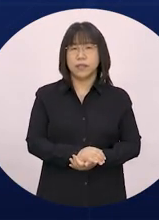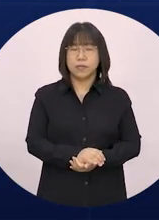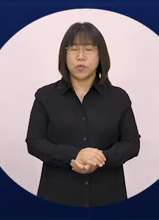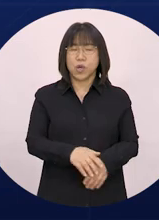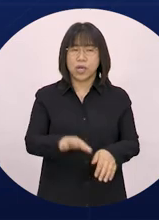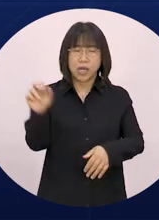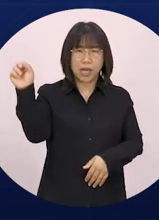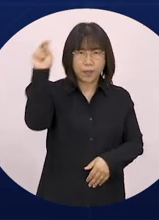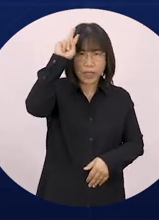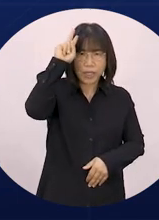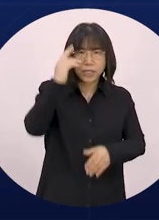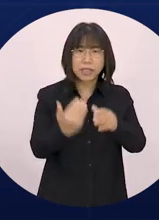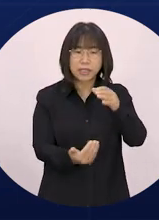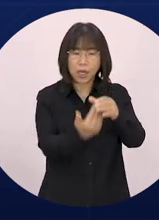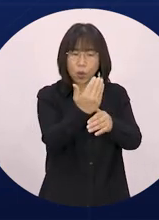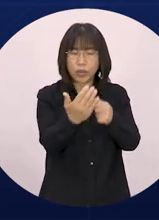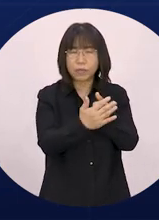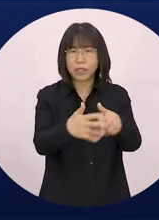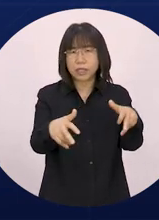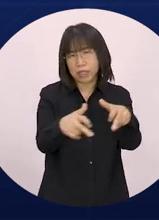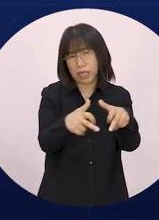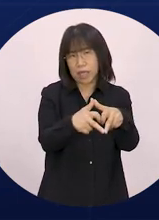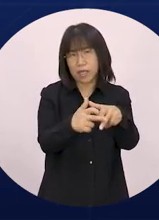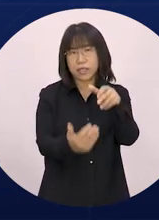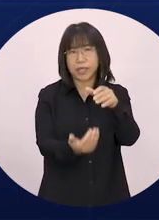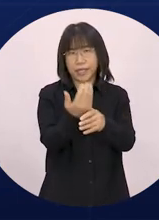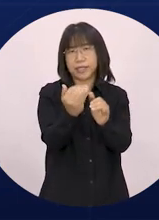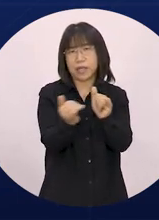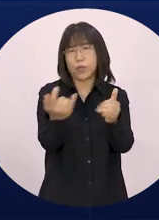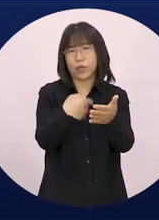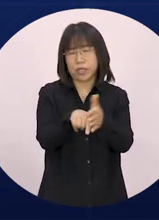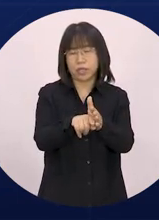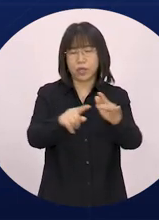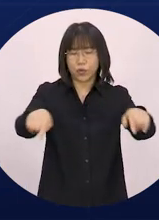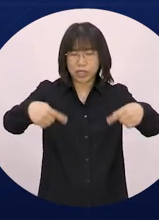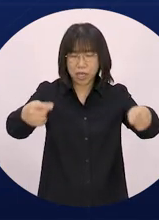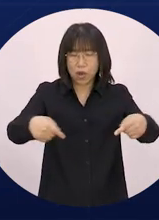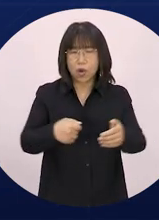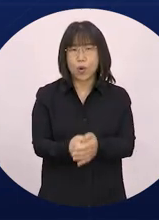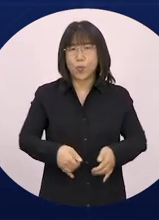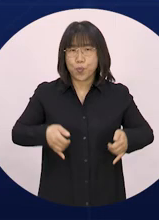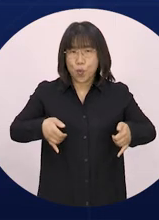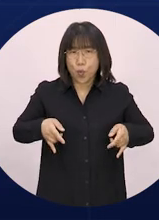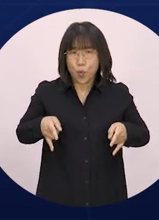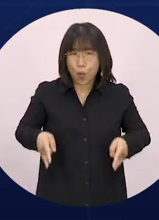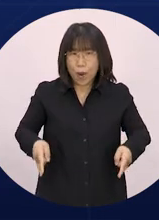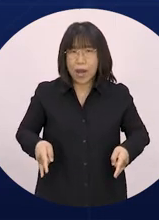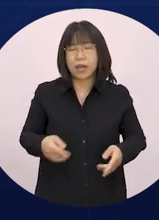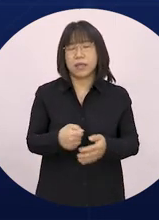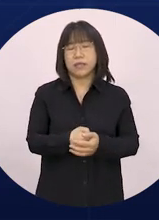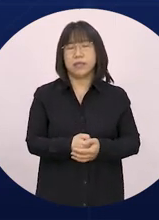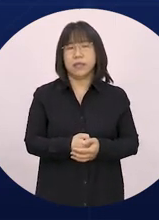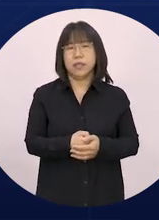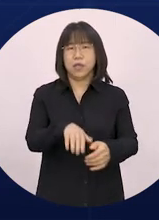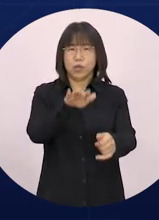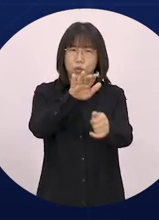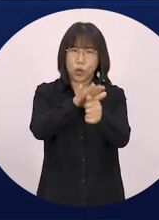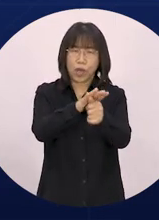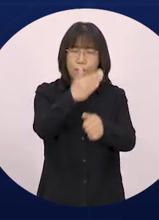강서구에서는 일시적인 장애나 갑작스런 사고로 휠체어나 목발 등 재활보조기구가 필요한 구민들을